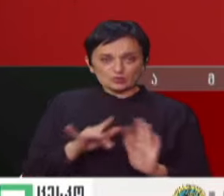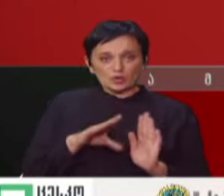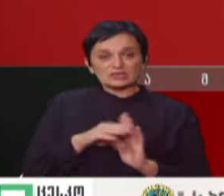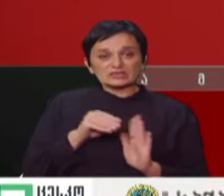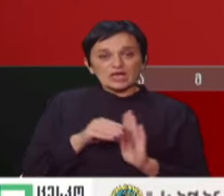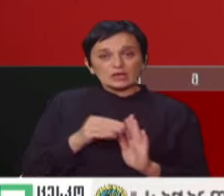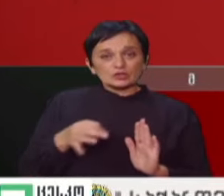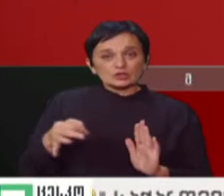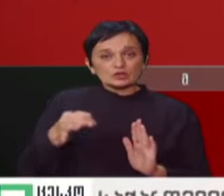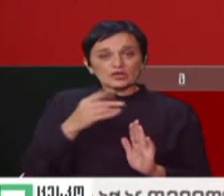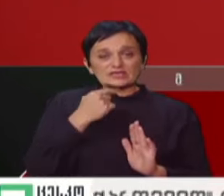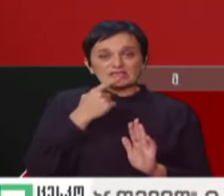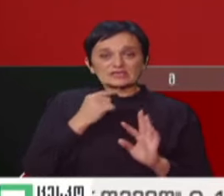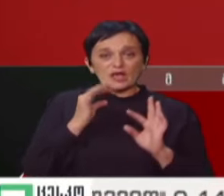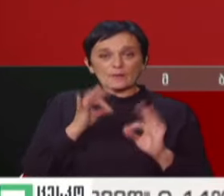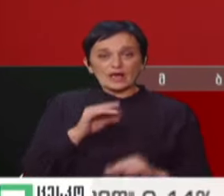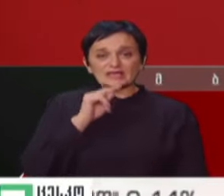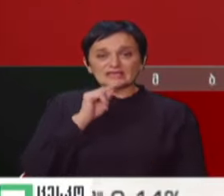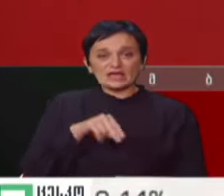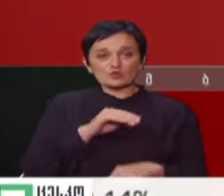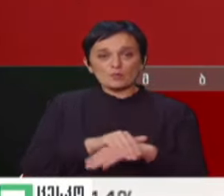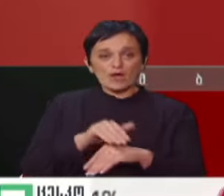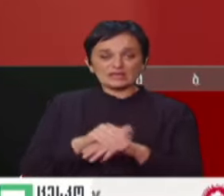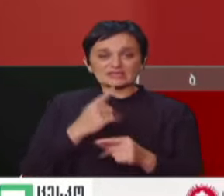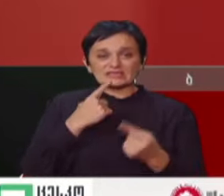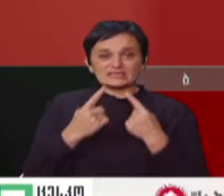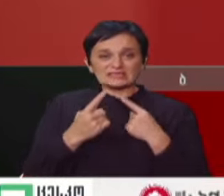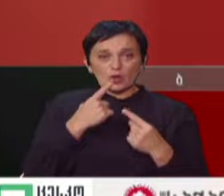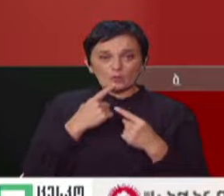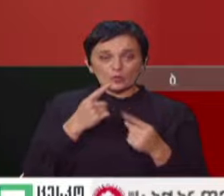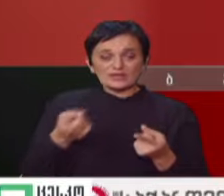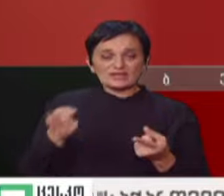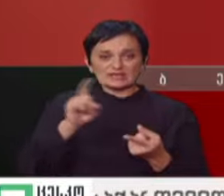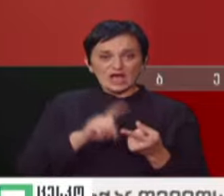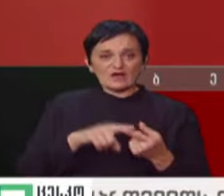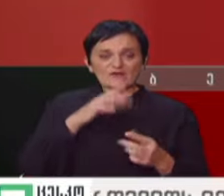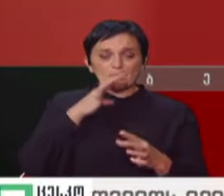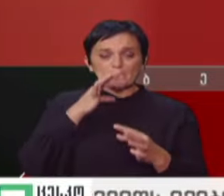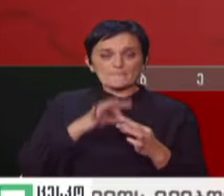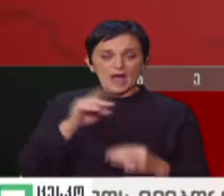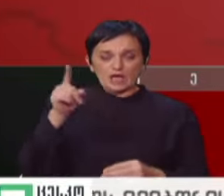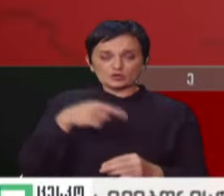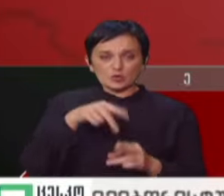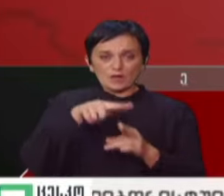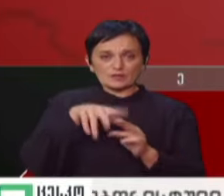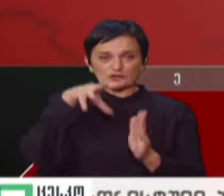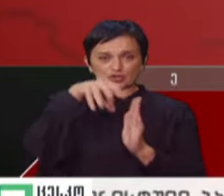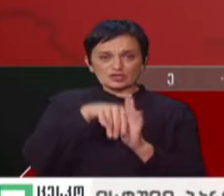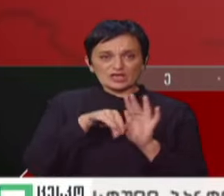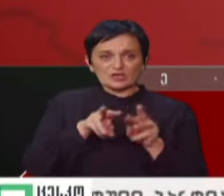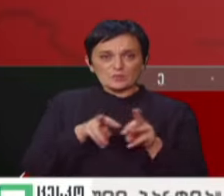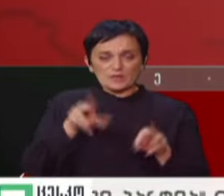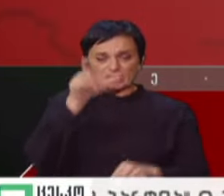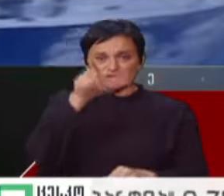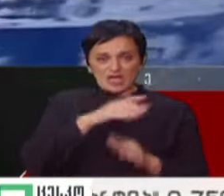sarcheovno ubnebze momxtar sisxlis samartlis danashaulis faktebze saubroben da momxtartan dakavshirebit pasukhismgeblobas akisreben shinagan sakmeta